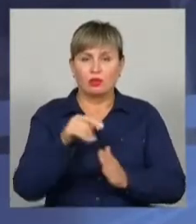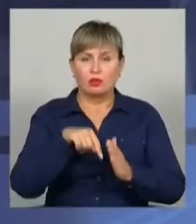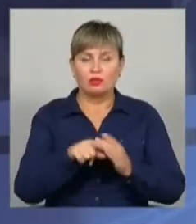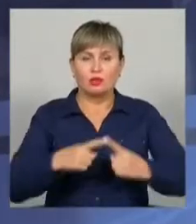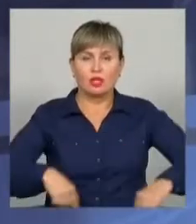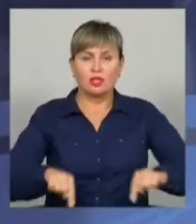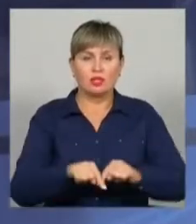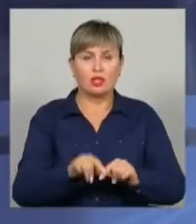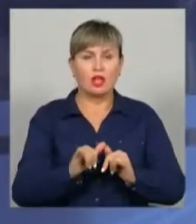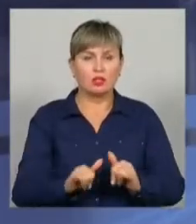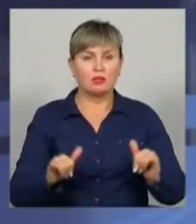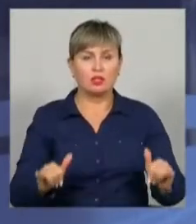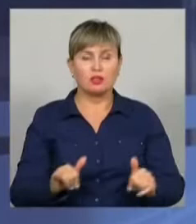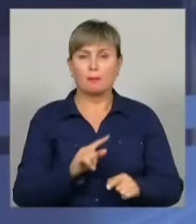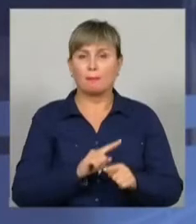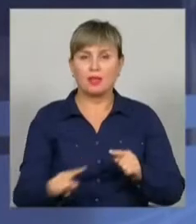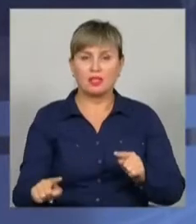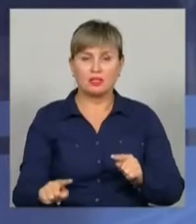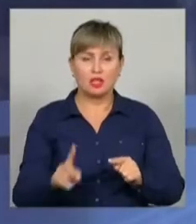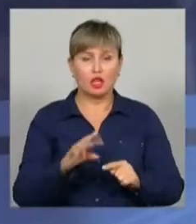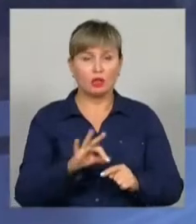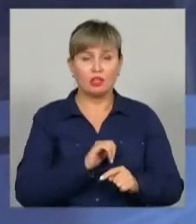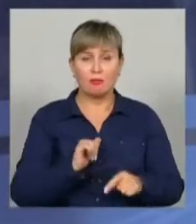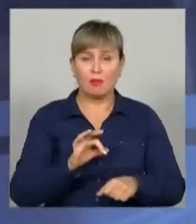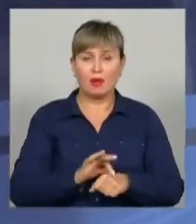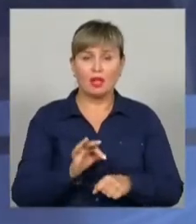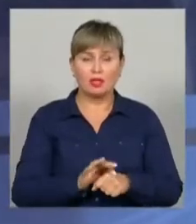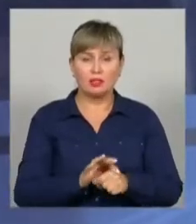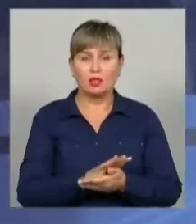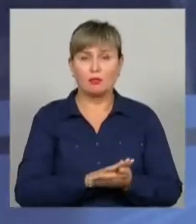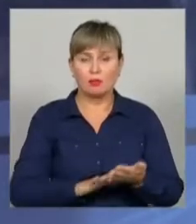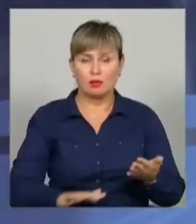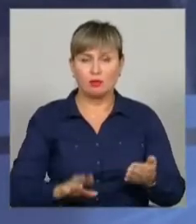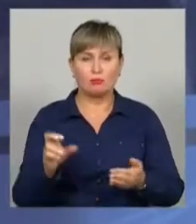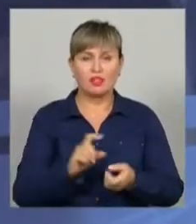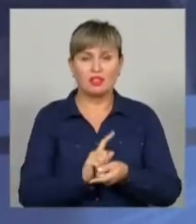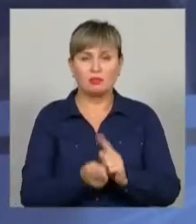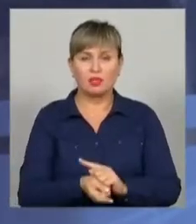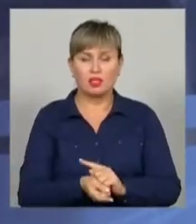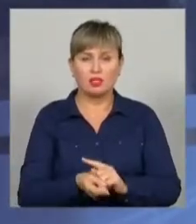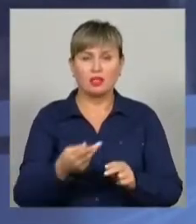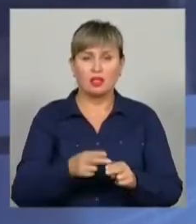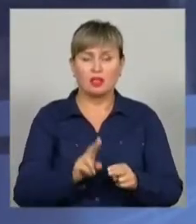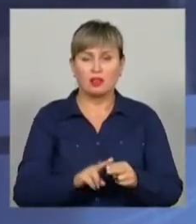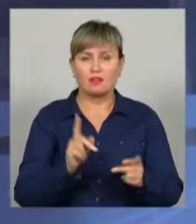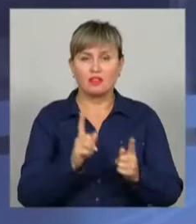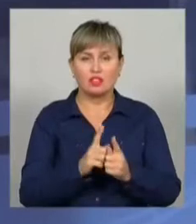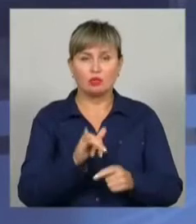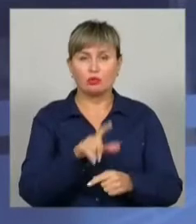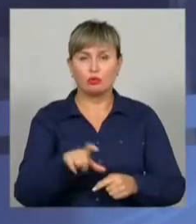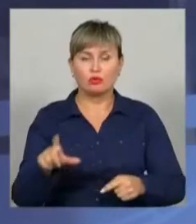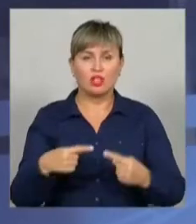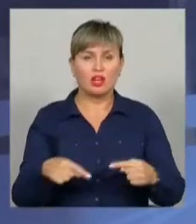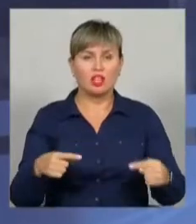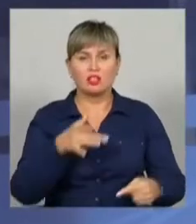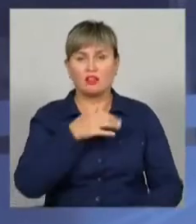Он распространяется намного быстрее, но сама болезнь протекает без изменений. Мутировавший вариант встречается у людей разного